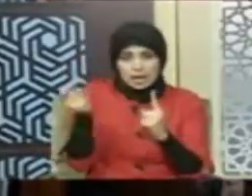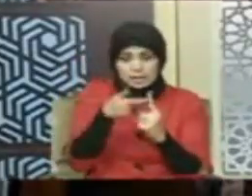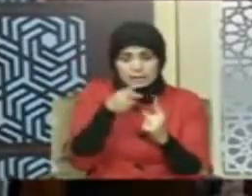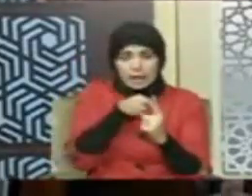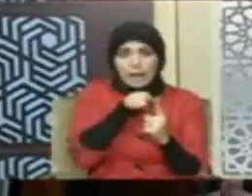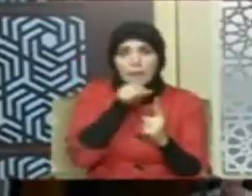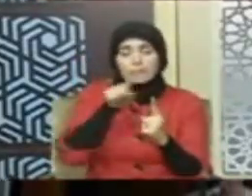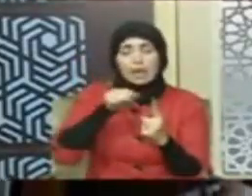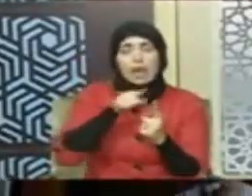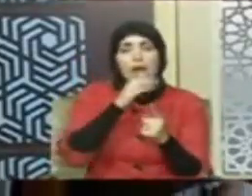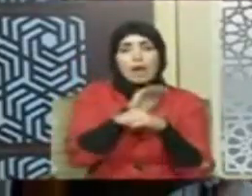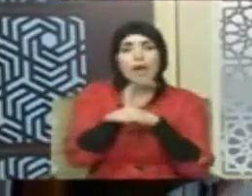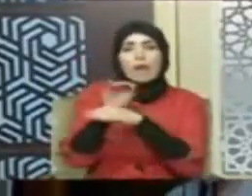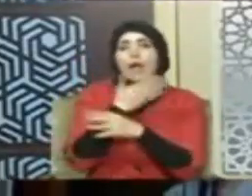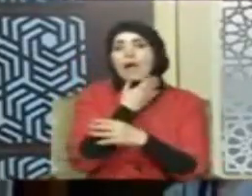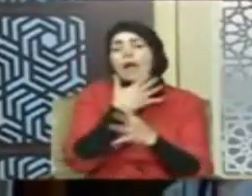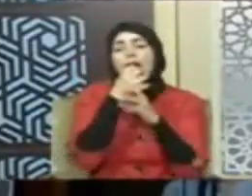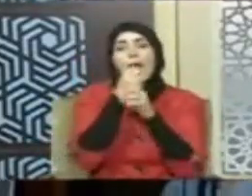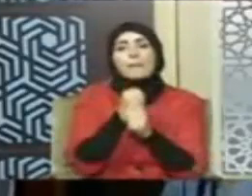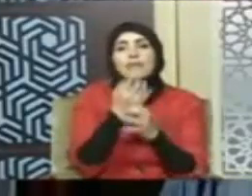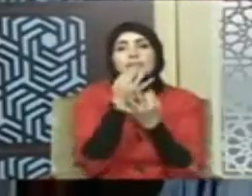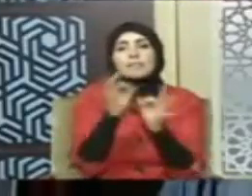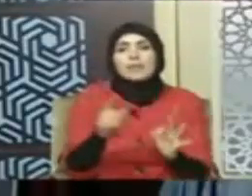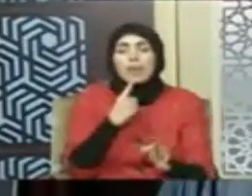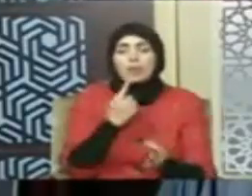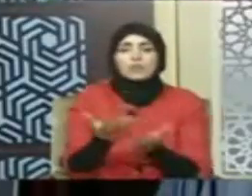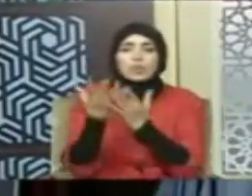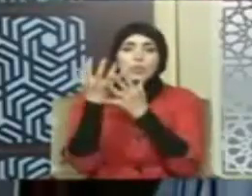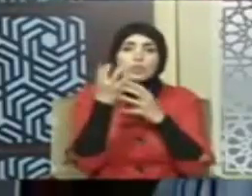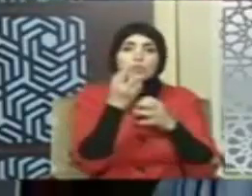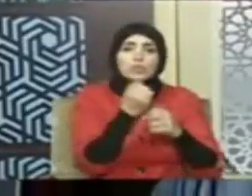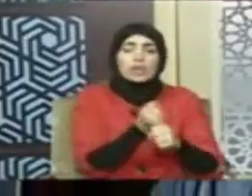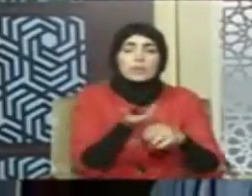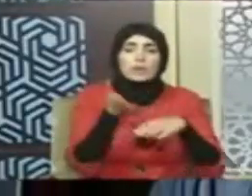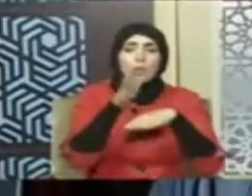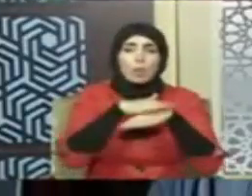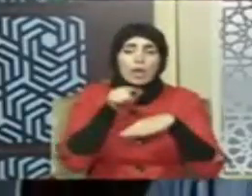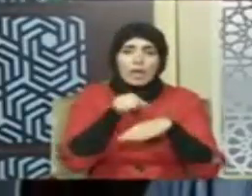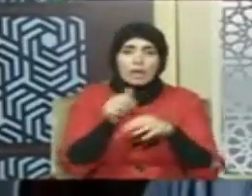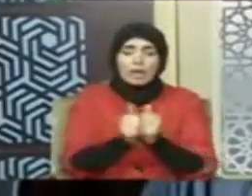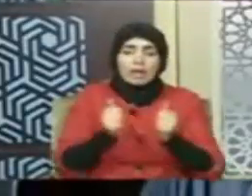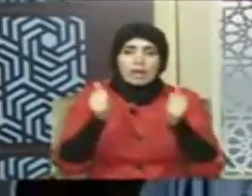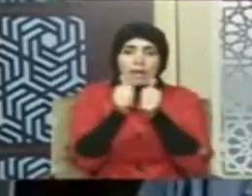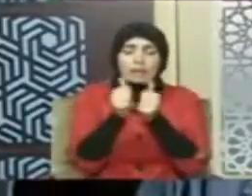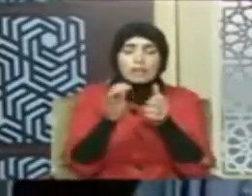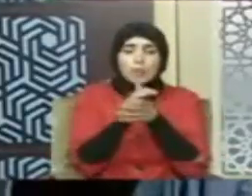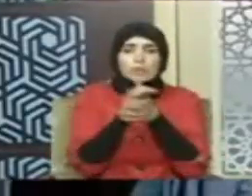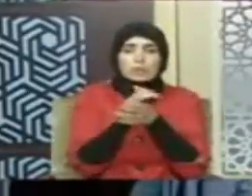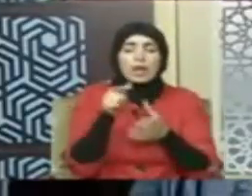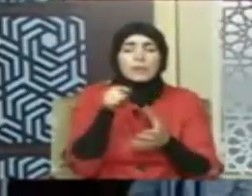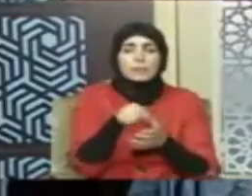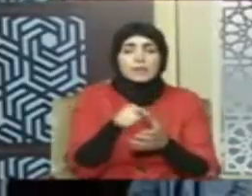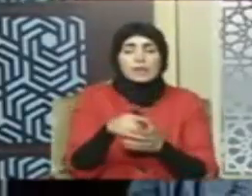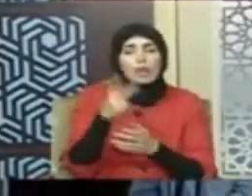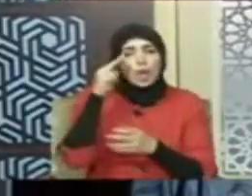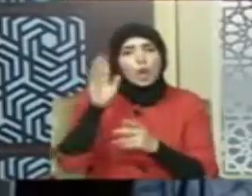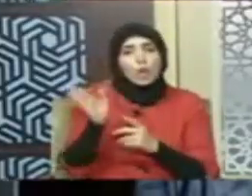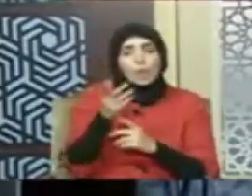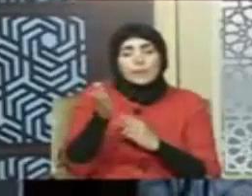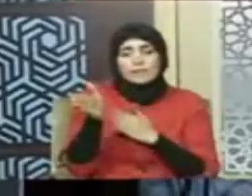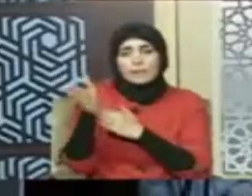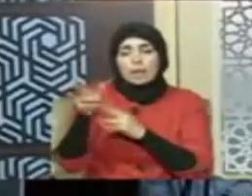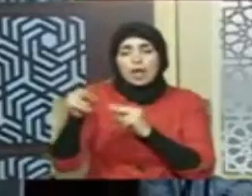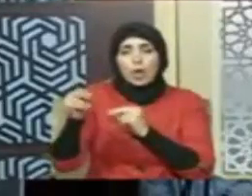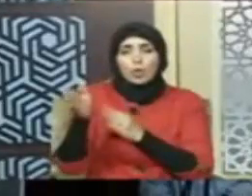الأمانة، صلوات ربي وسلامه عليه وعلى آله وصحبه ومن تبع